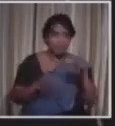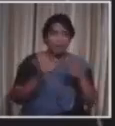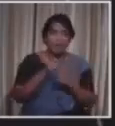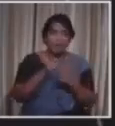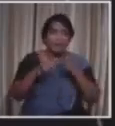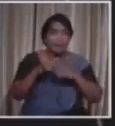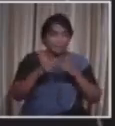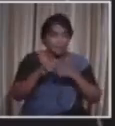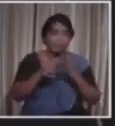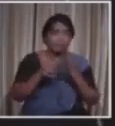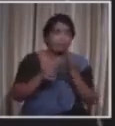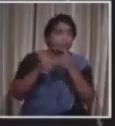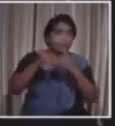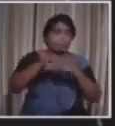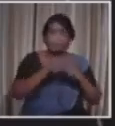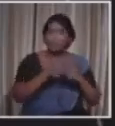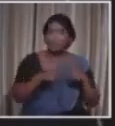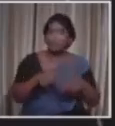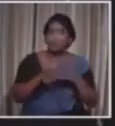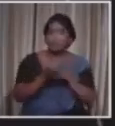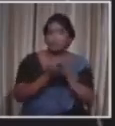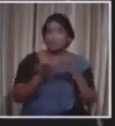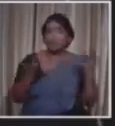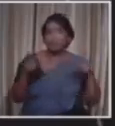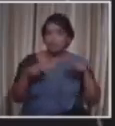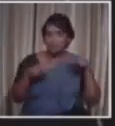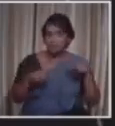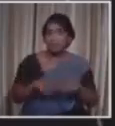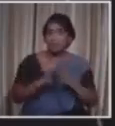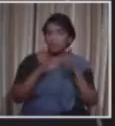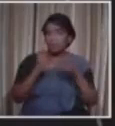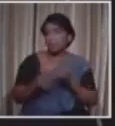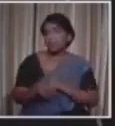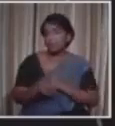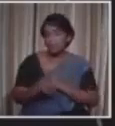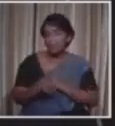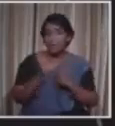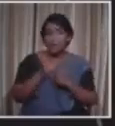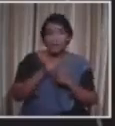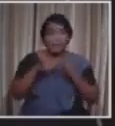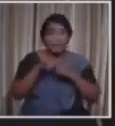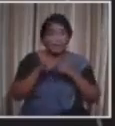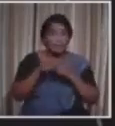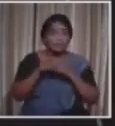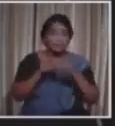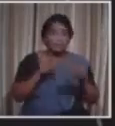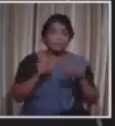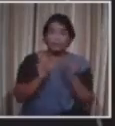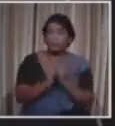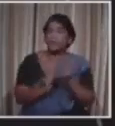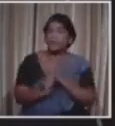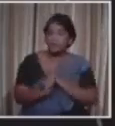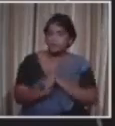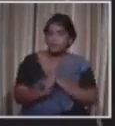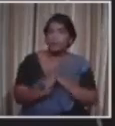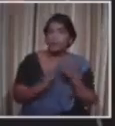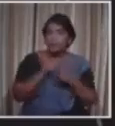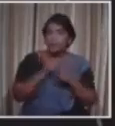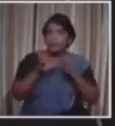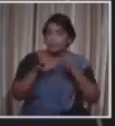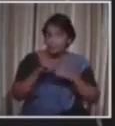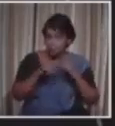पुआ ताम कमीशन कर बरीवलातीनो मे भूम कमती टेन्डर पाटीपाटी टेन्डर करना टेन्डर